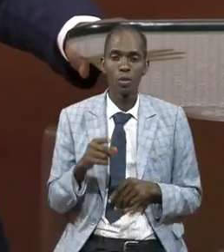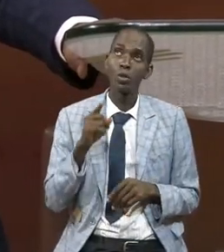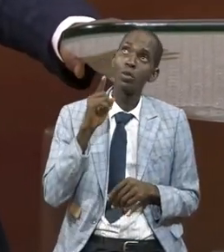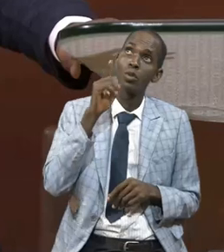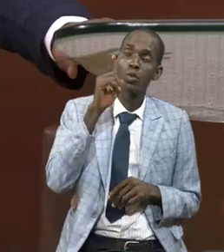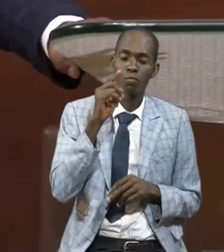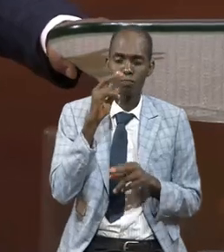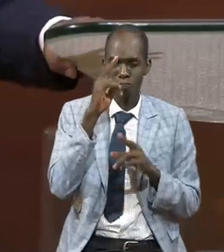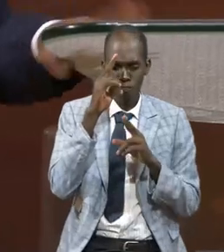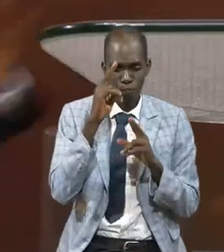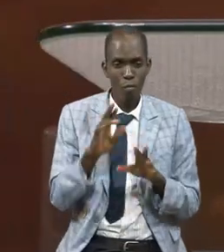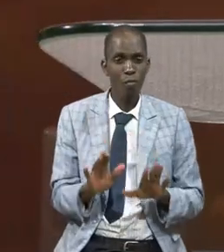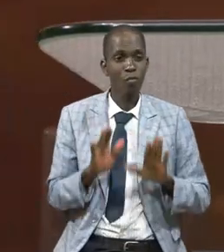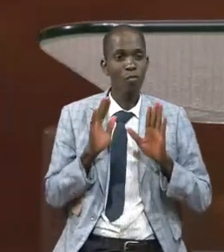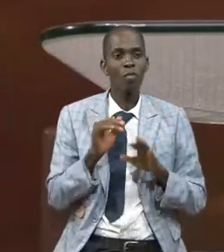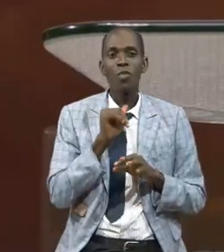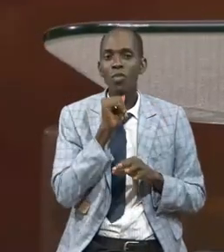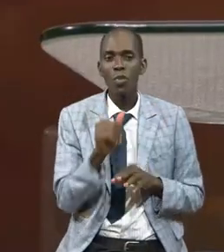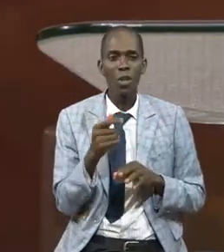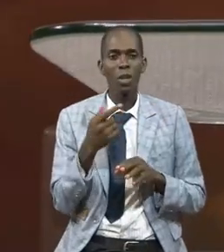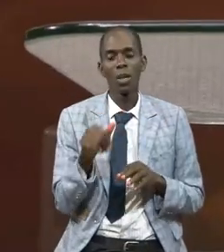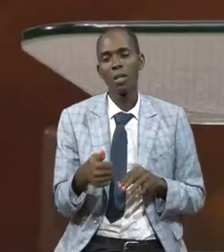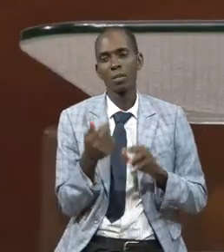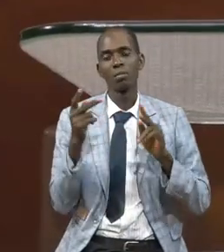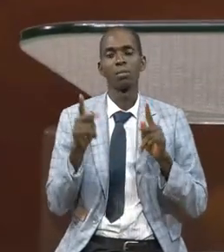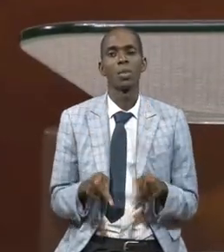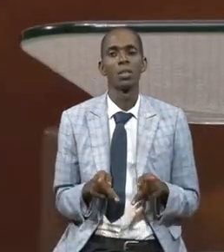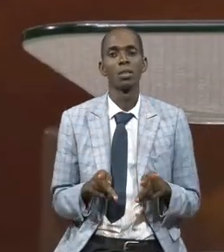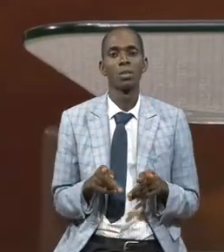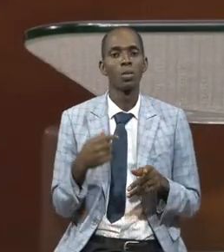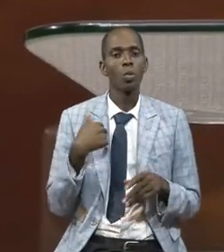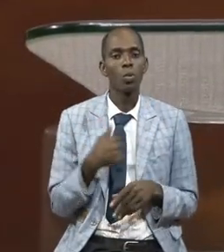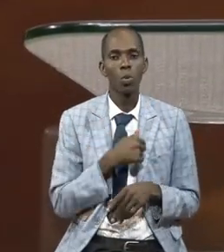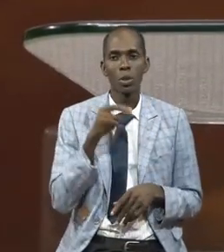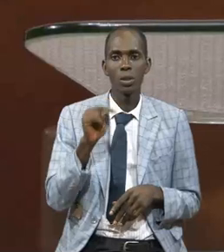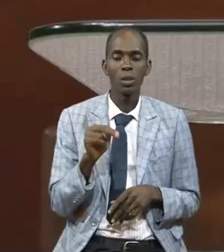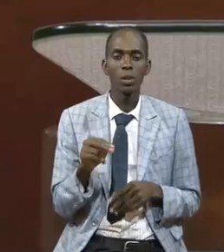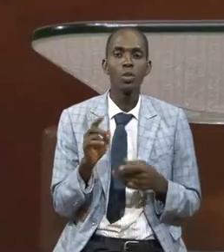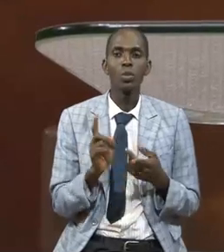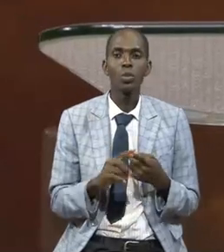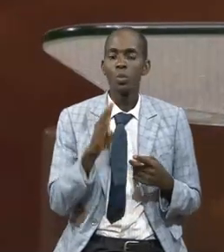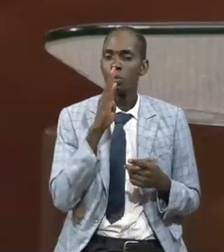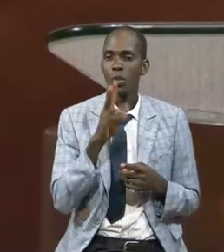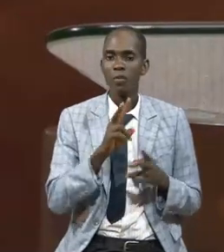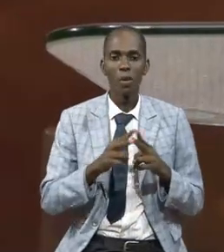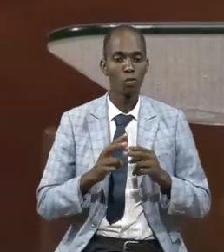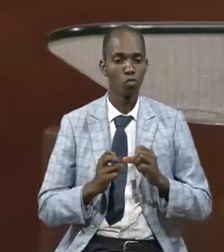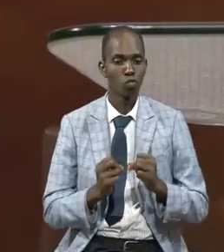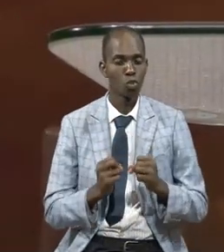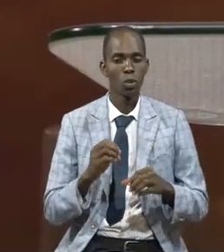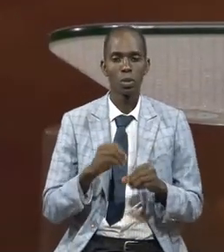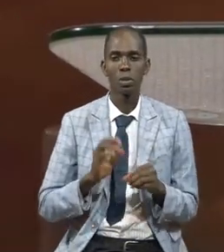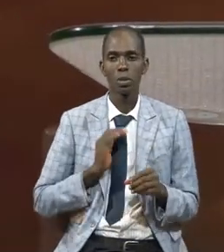à l'apparence des hommes. C'est le caractère que nous devons avoir. Nous devons être très solides dans notre